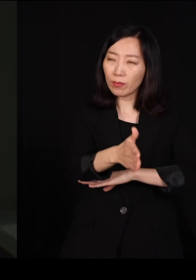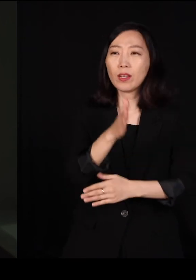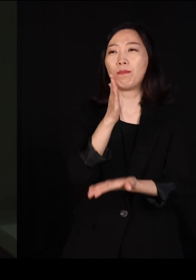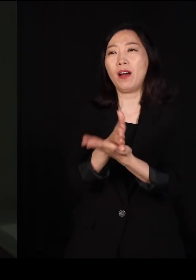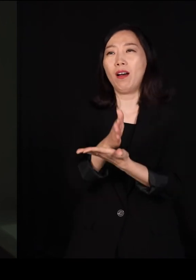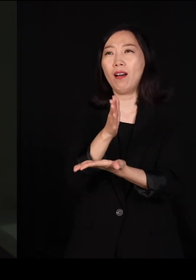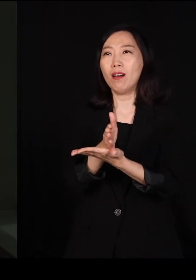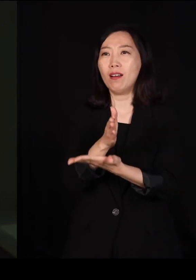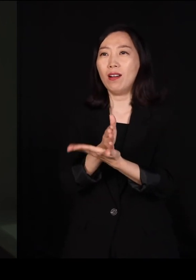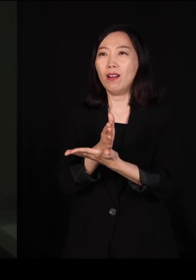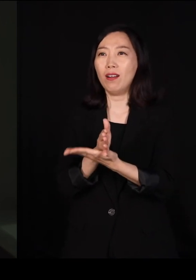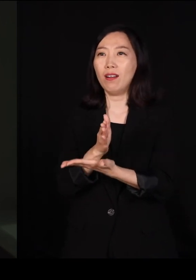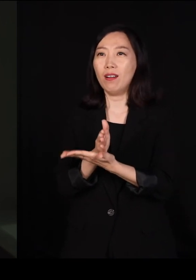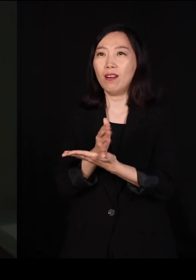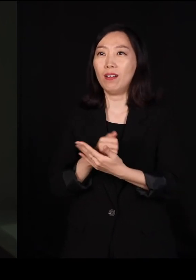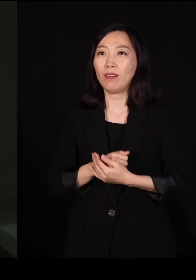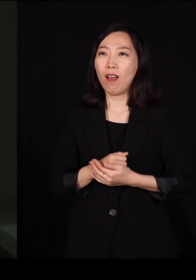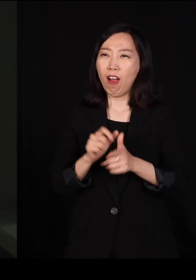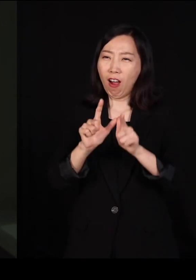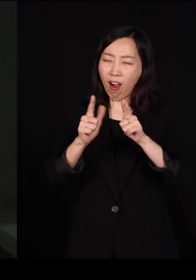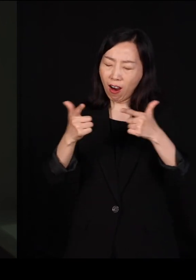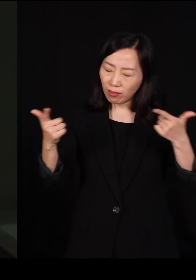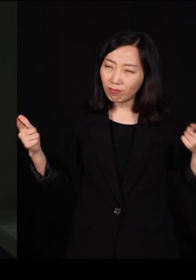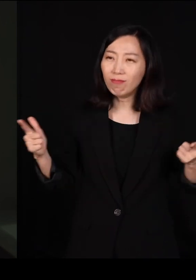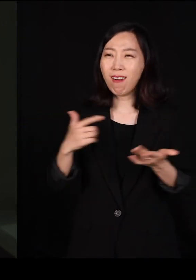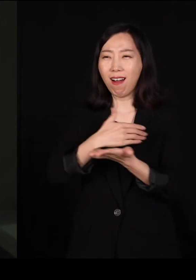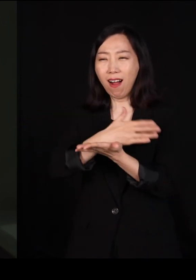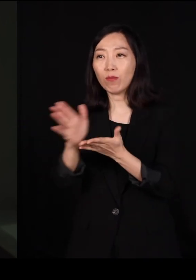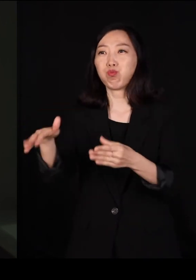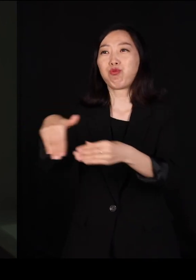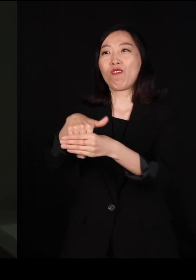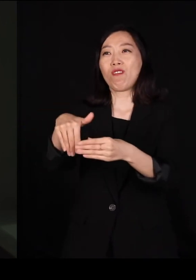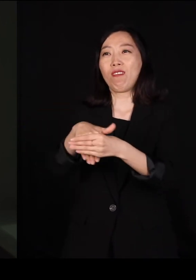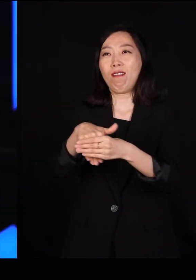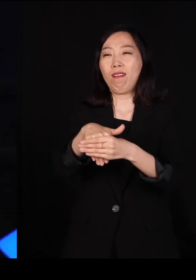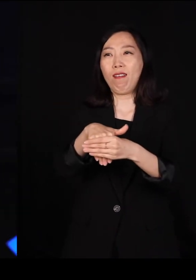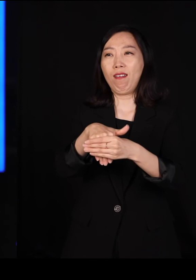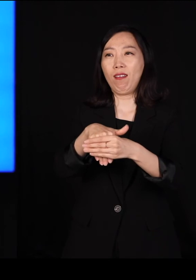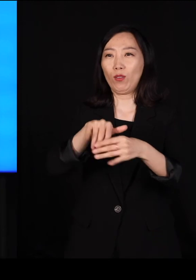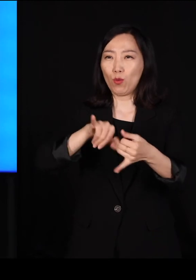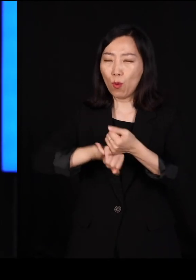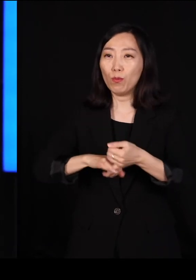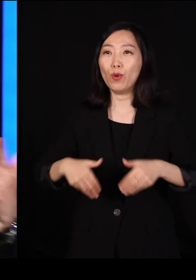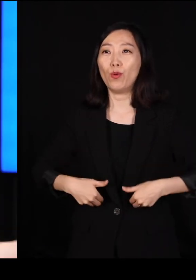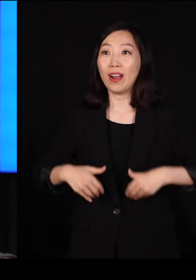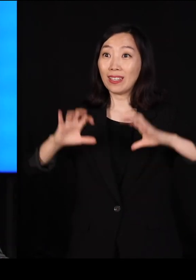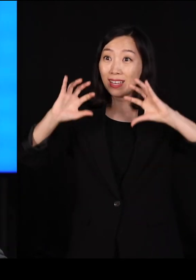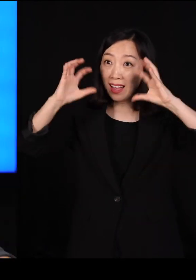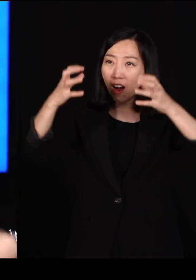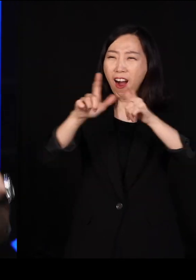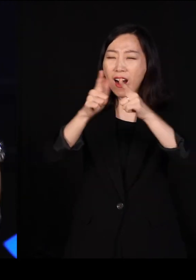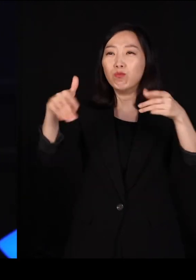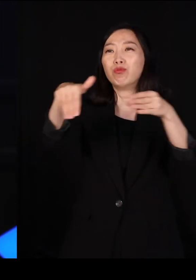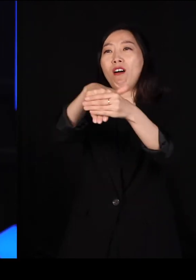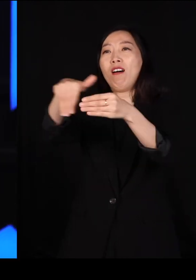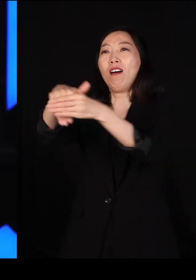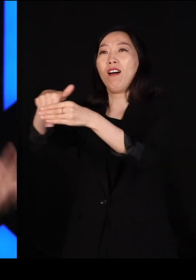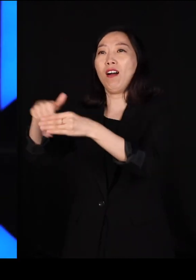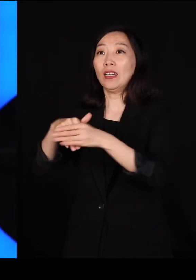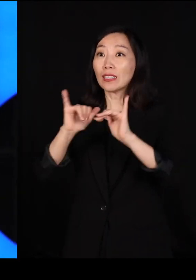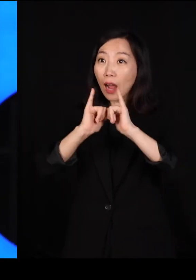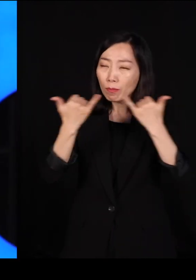돼요. 다양한 문화가 생겨야 되고, 나라에도 다양한 문화가 생겨야 되고,